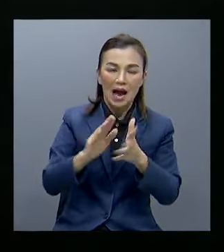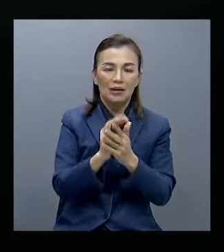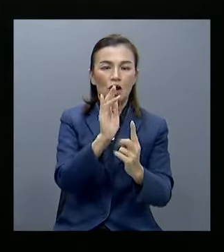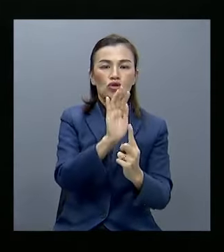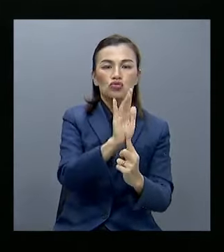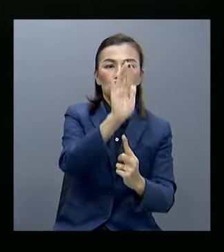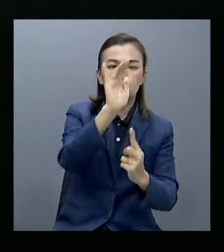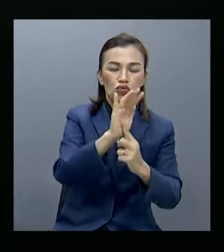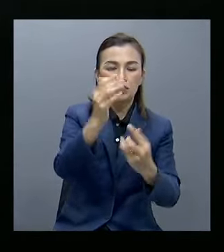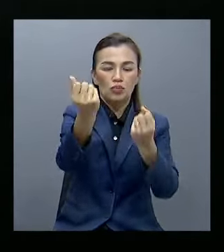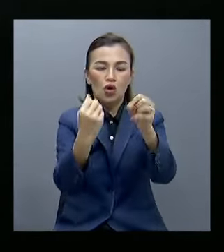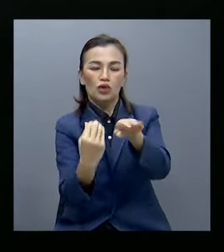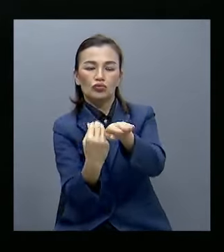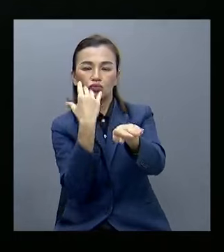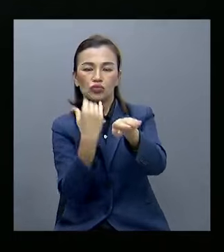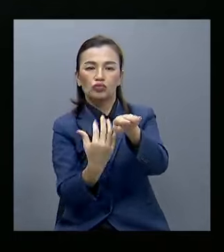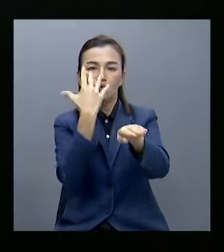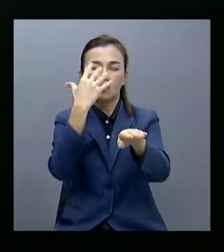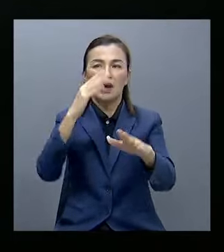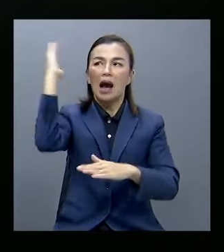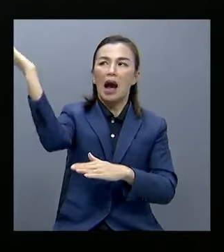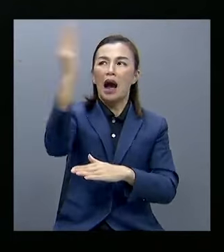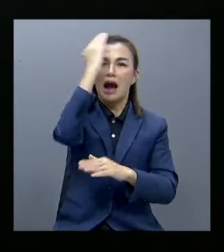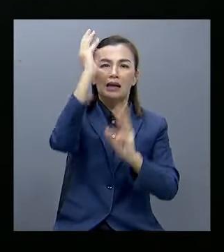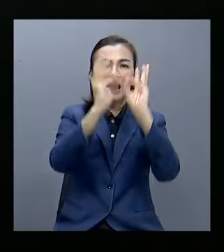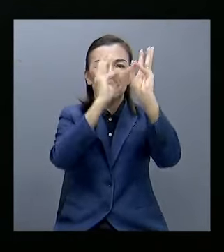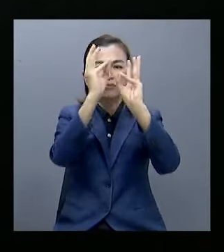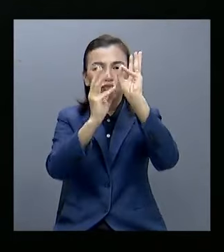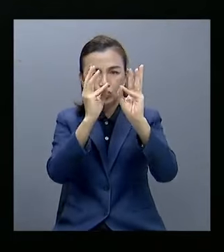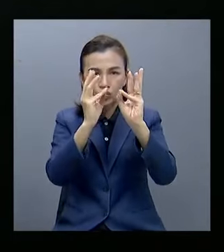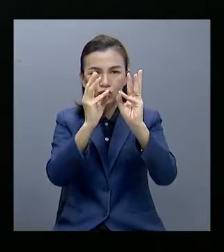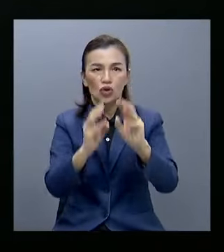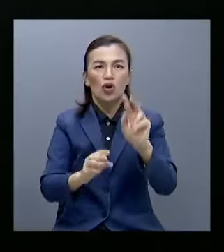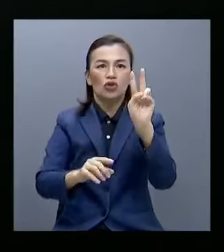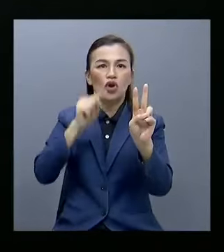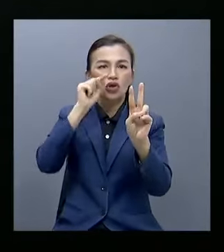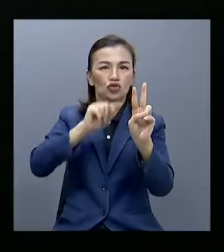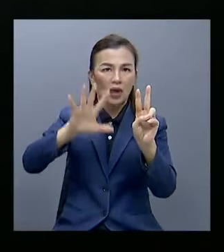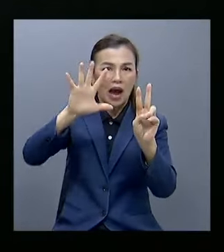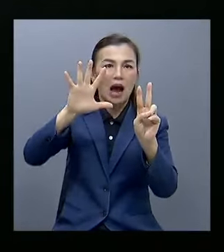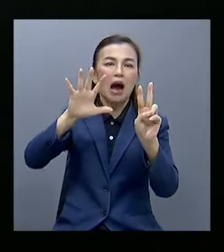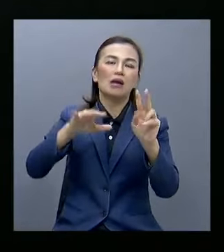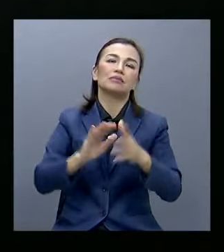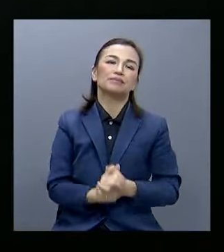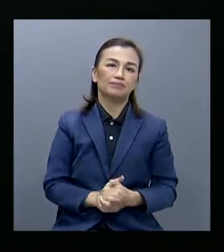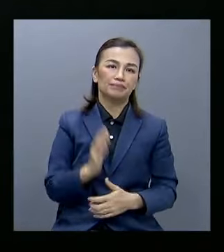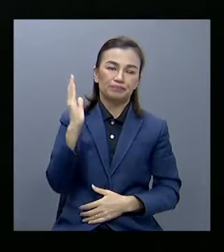ไอเสียและมลภาวะทางอากาศโดยเฉพาะฝุ่น PM 2.5 ครับ